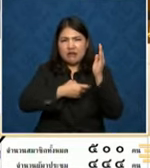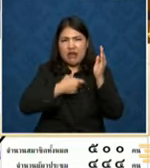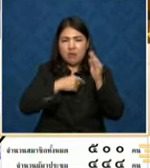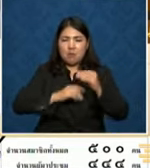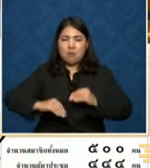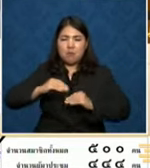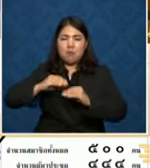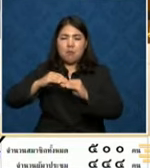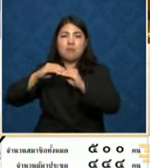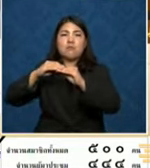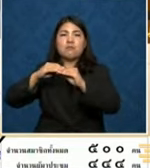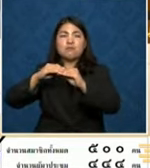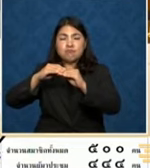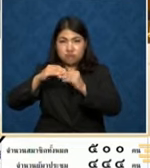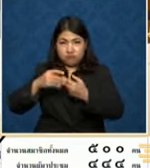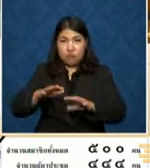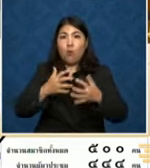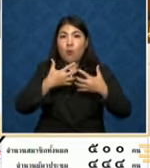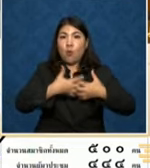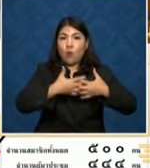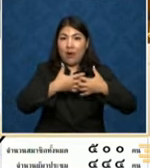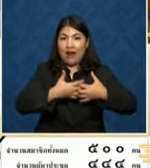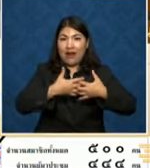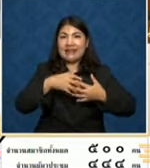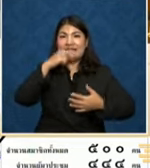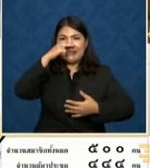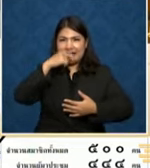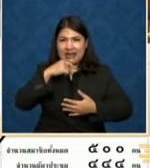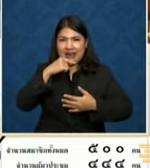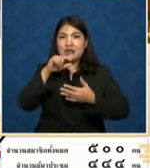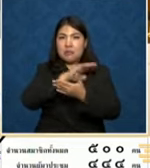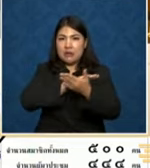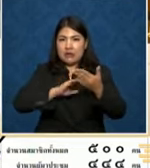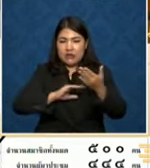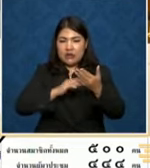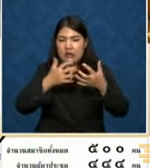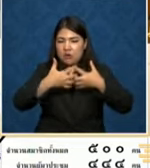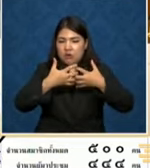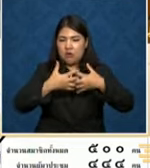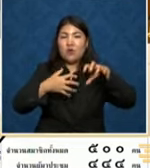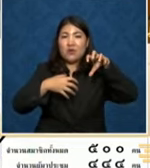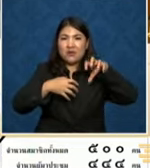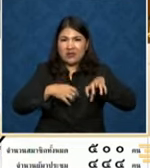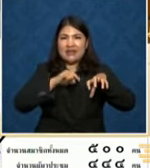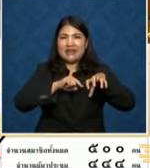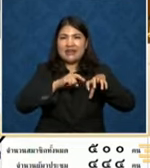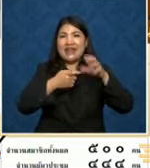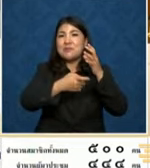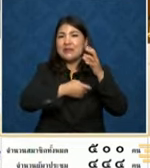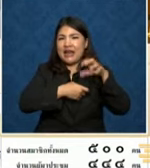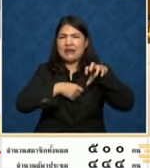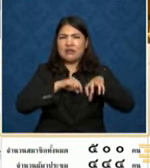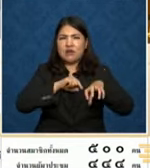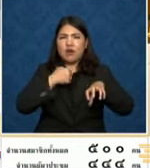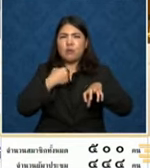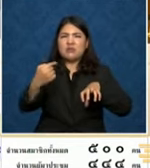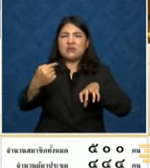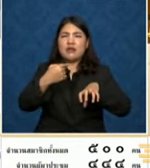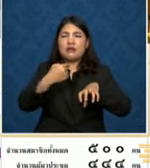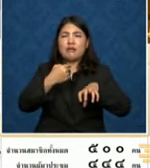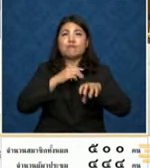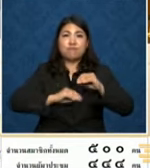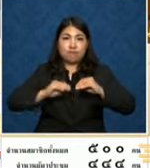พิ่มโรงงานที่อยู่ในประเทศไทยที่เป็นโรงงานผลิตนะครับภาคอุตสาหกรรมการยางเขาสั่งเพิ่ม